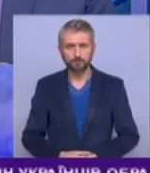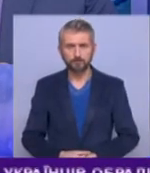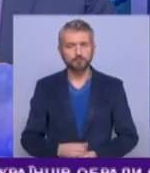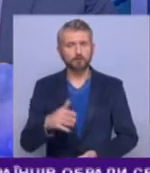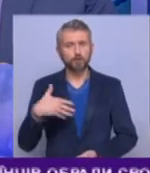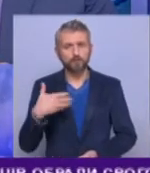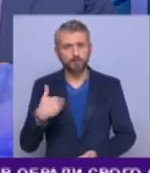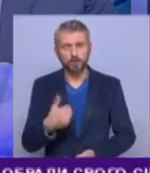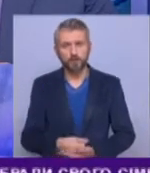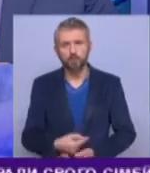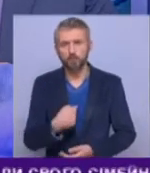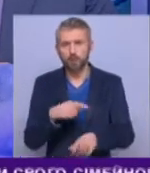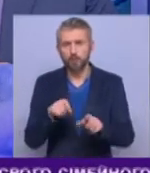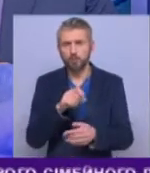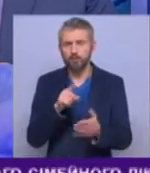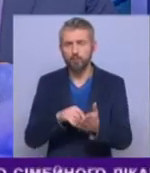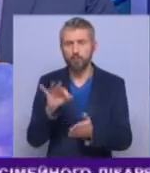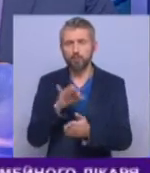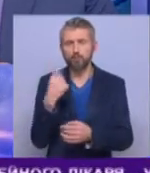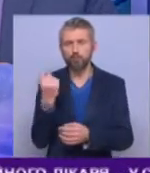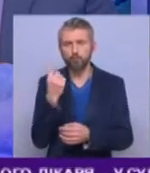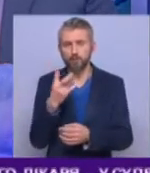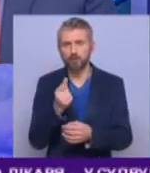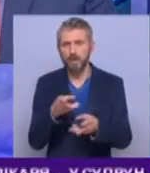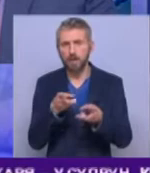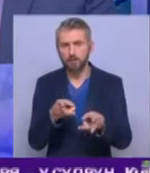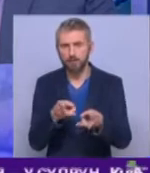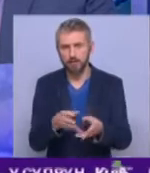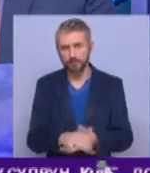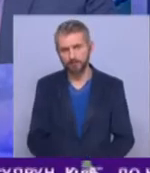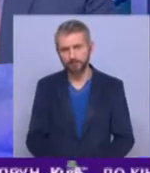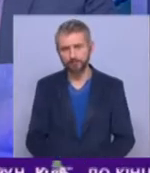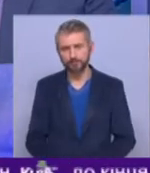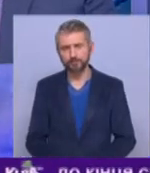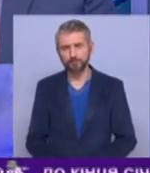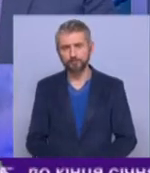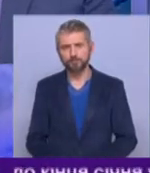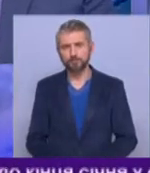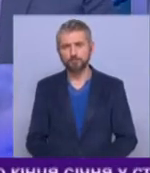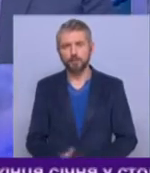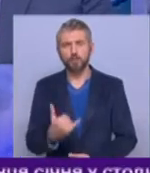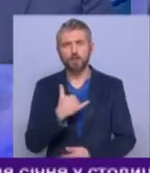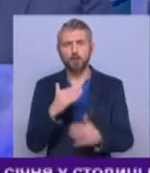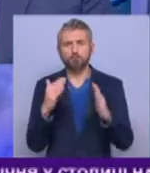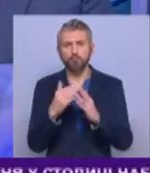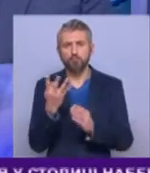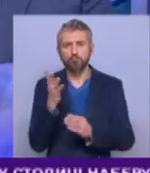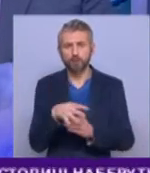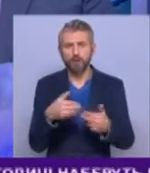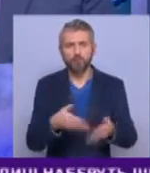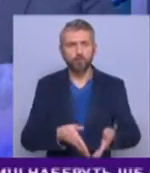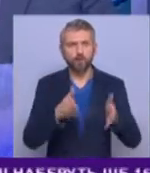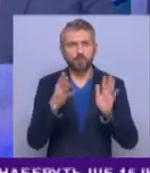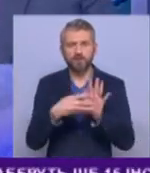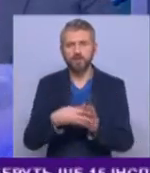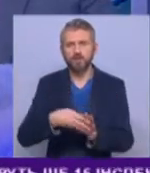Добрий вечір. Добрий. У мене теж вопрос по поводу счетчика на отопление. У нас дом 4 подъезда, 9-этажный